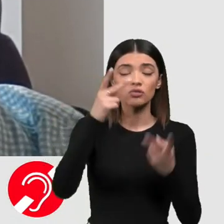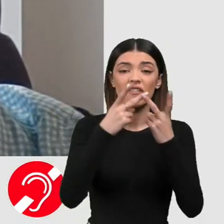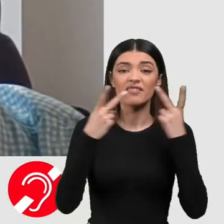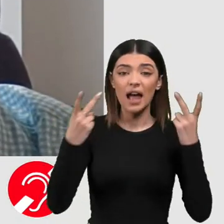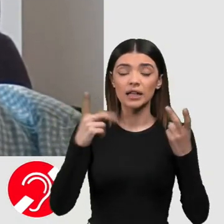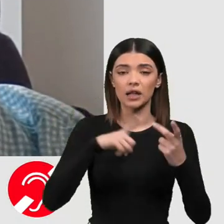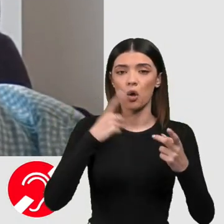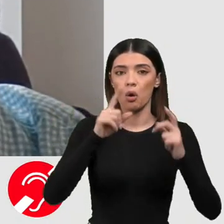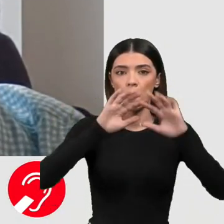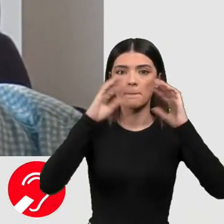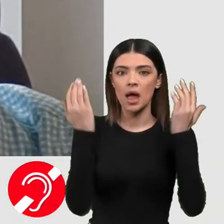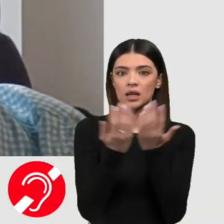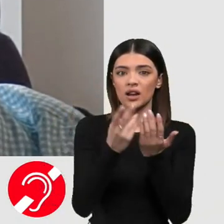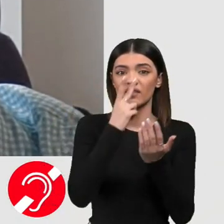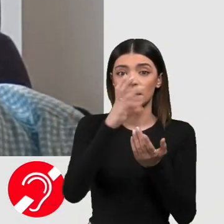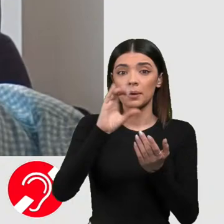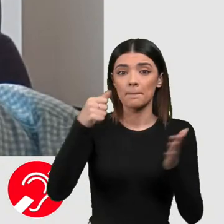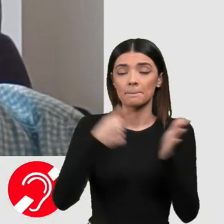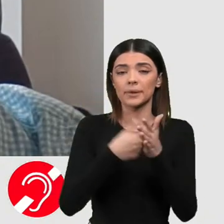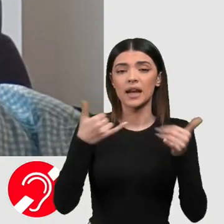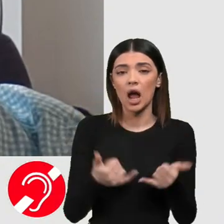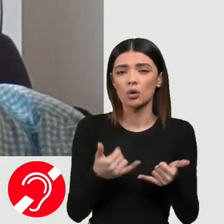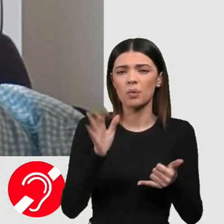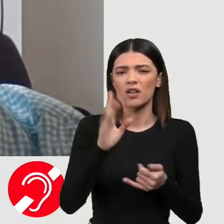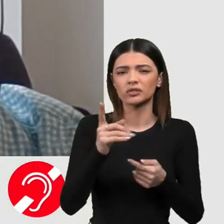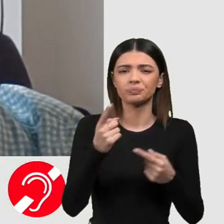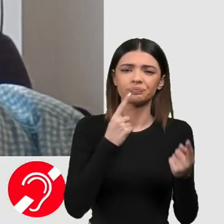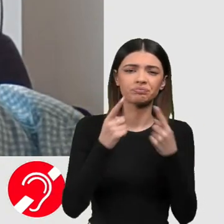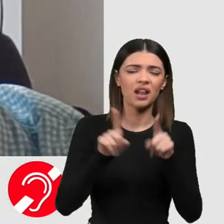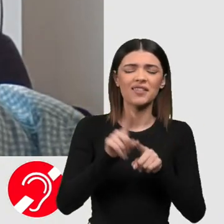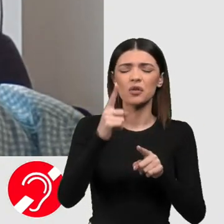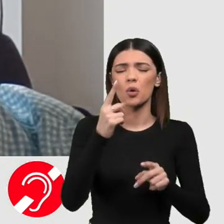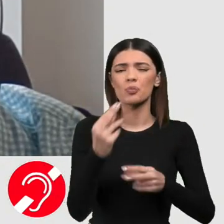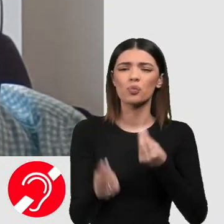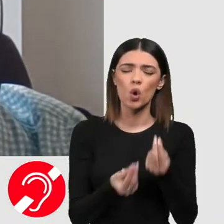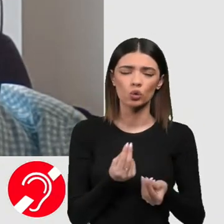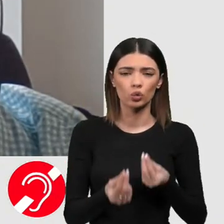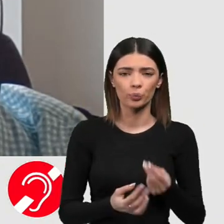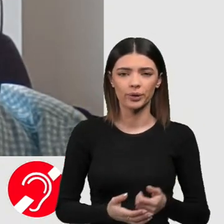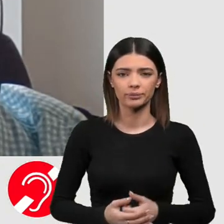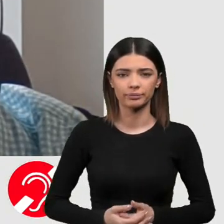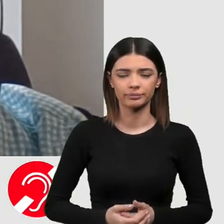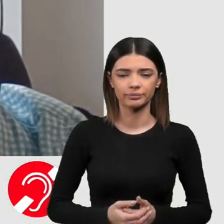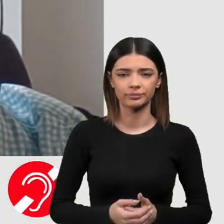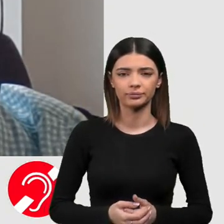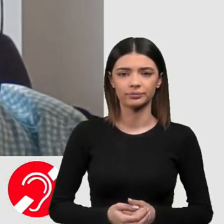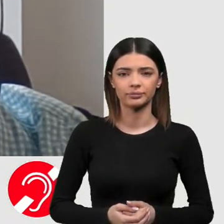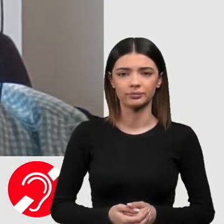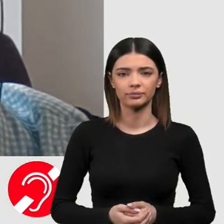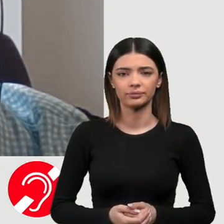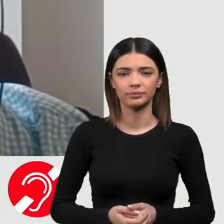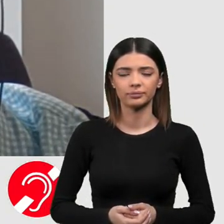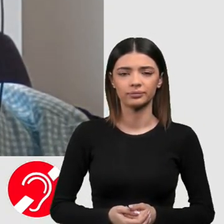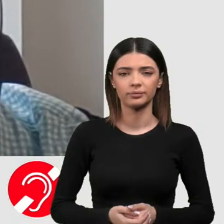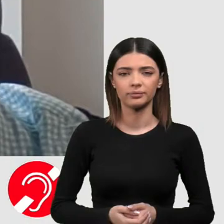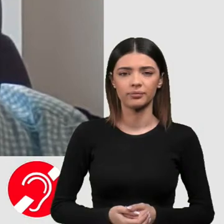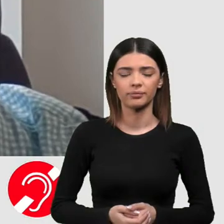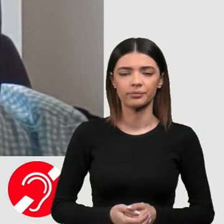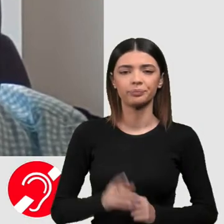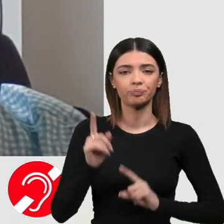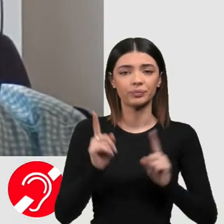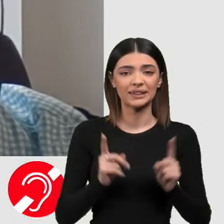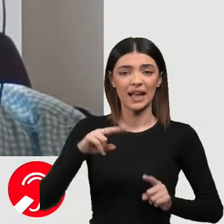confirme existența vieții pe o altă planetă, având în vedere că până acum acest subiect a fost privit mai mult ca o glumă? Da, dacă NASA